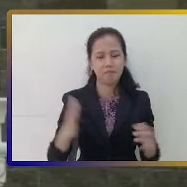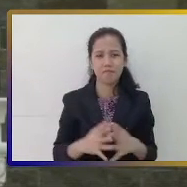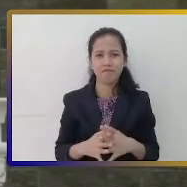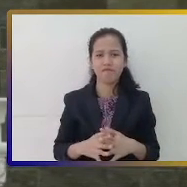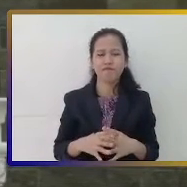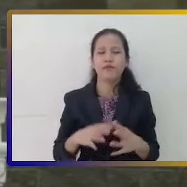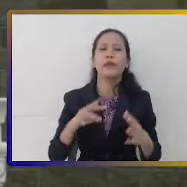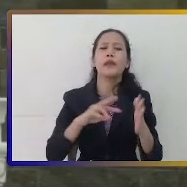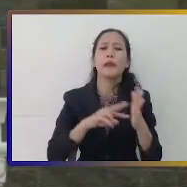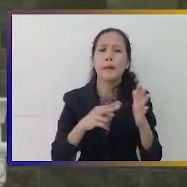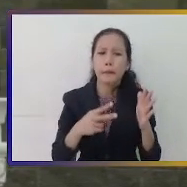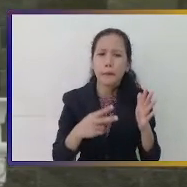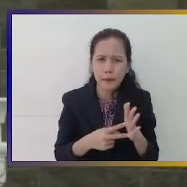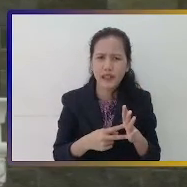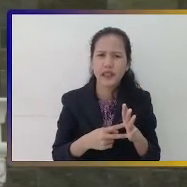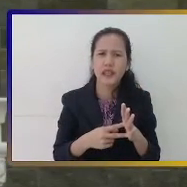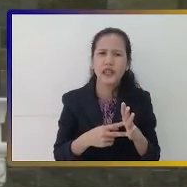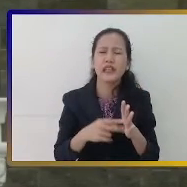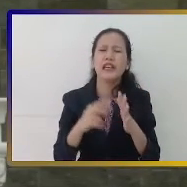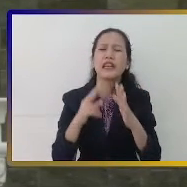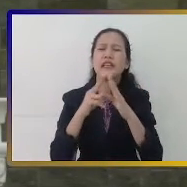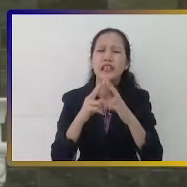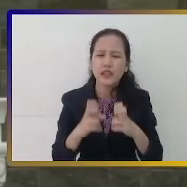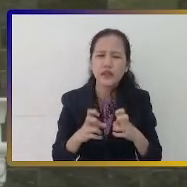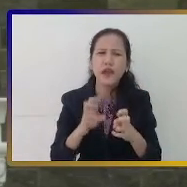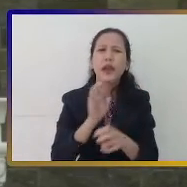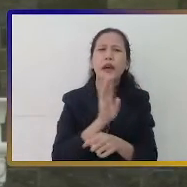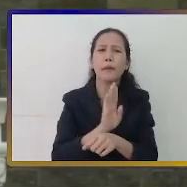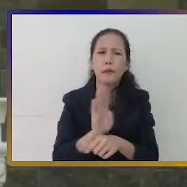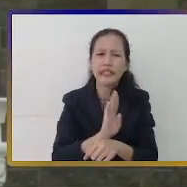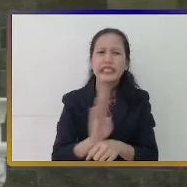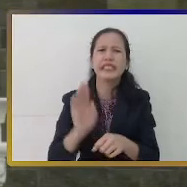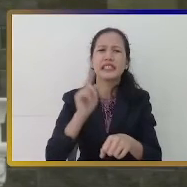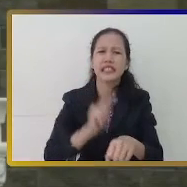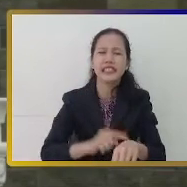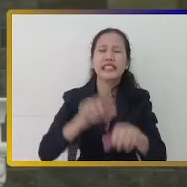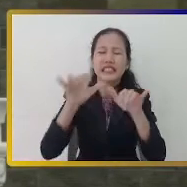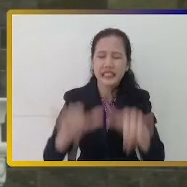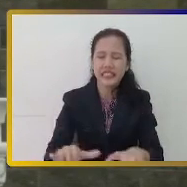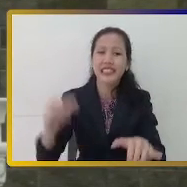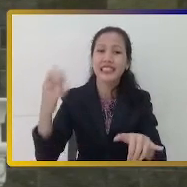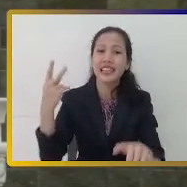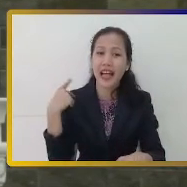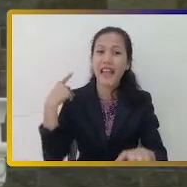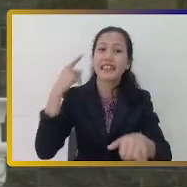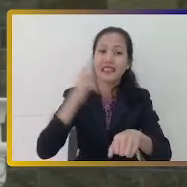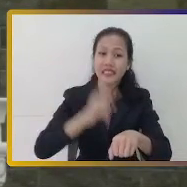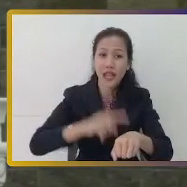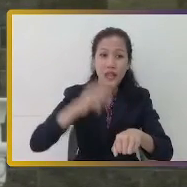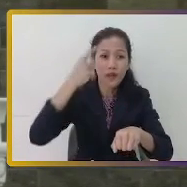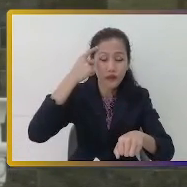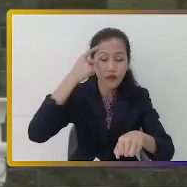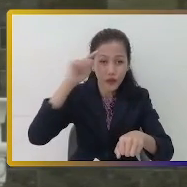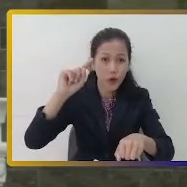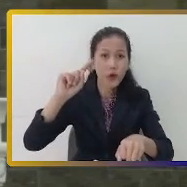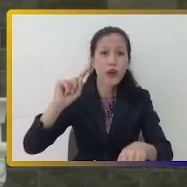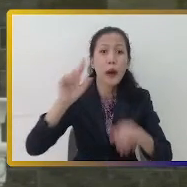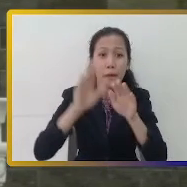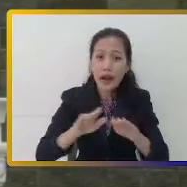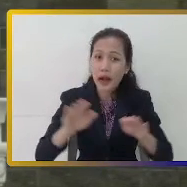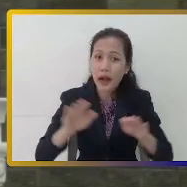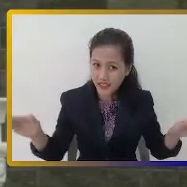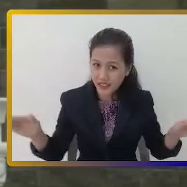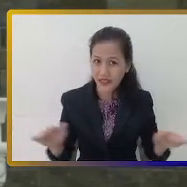Ang ibig sabihin to, kapatid, bagamat busy yung tatay ko, still he has time for us. Meron pa rin siyang time para sa